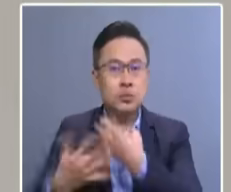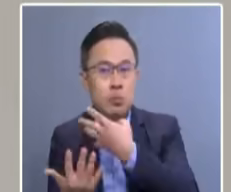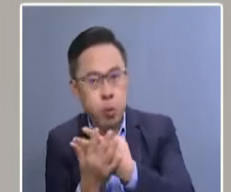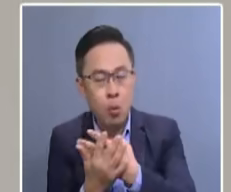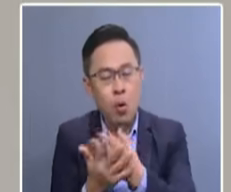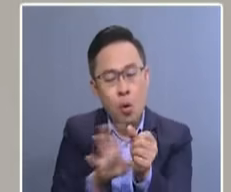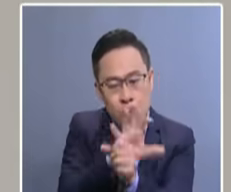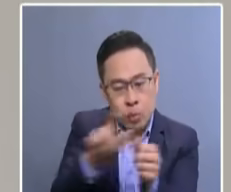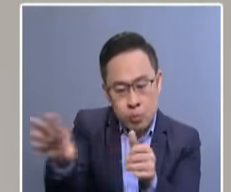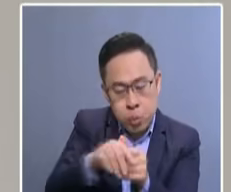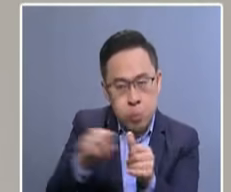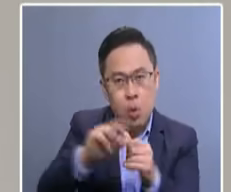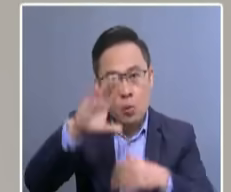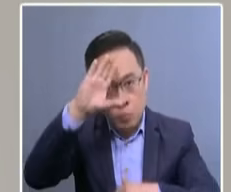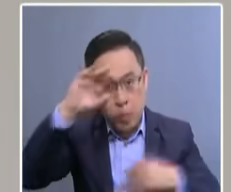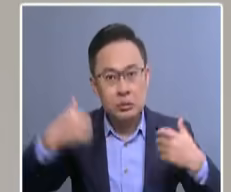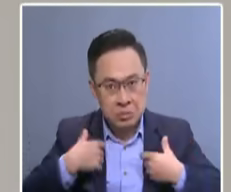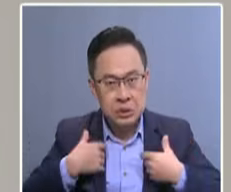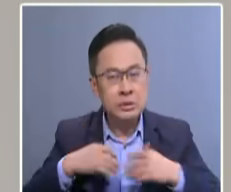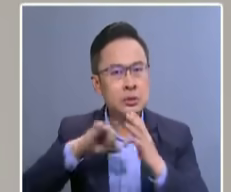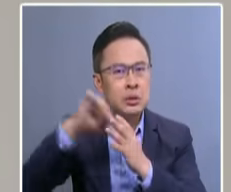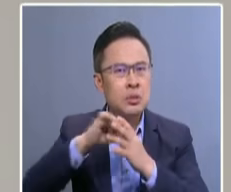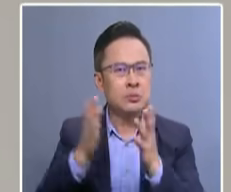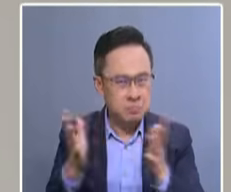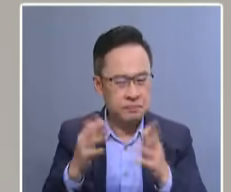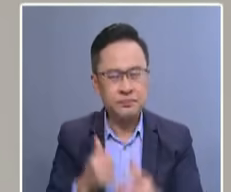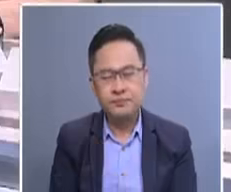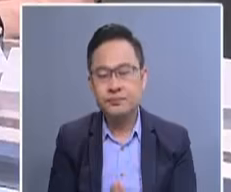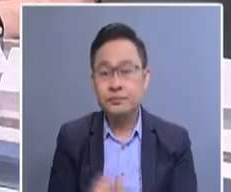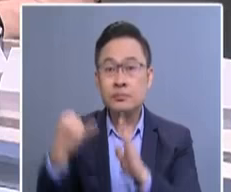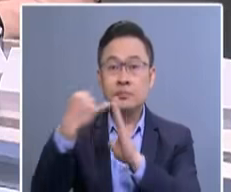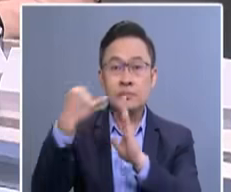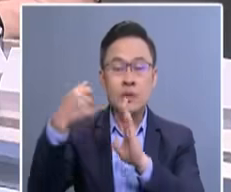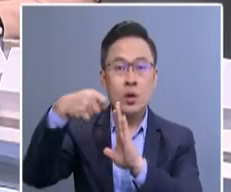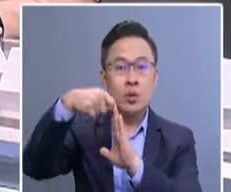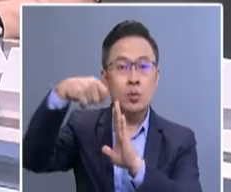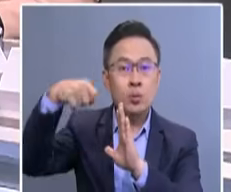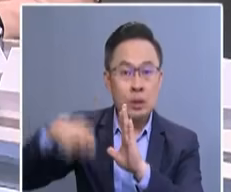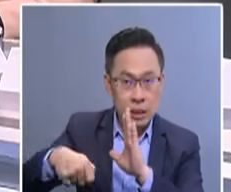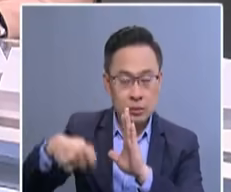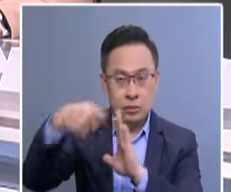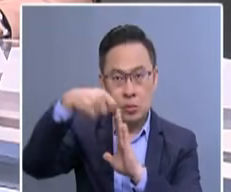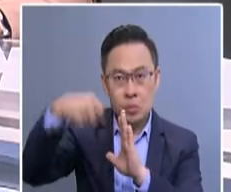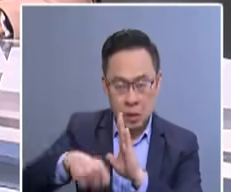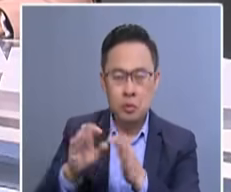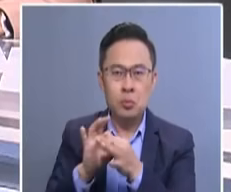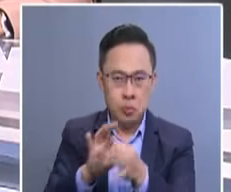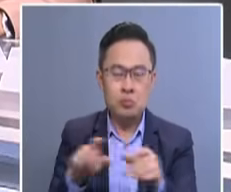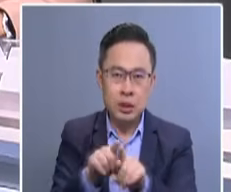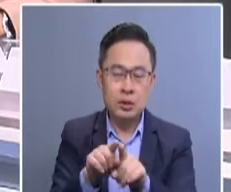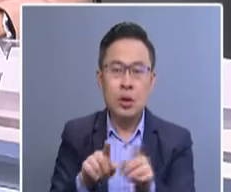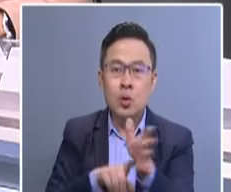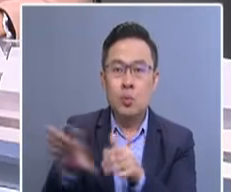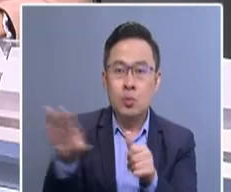We Are to realizeสุดพาไปดูที่จังหวัดนครราชสีมากันนะฮะเป็นอีกหนึ่งจังหวัดที่ก็น่าห่วงเพราะว่ามี